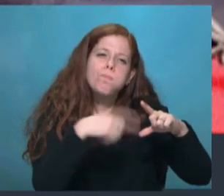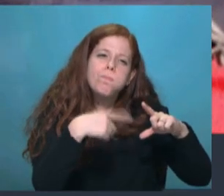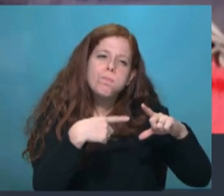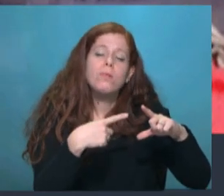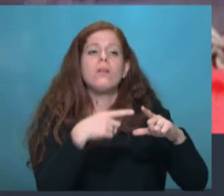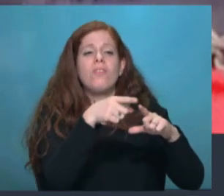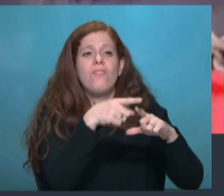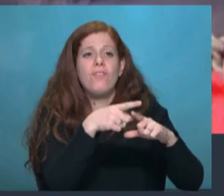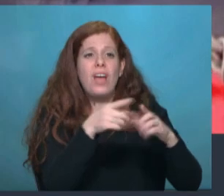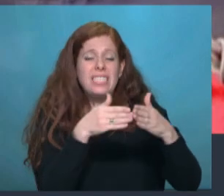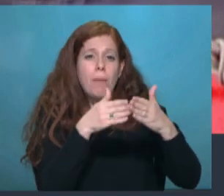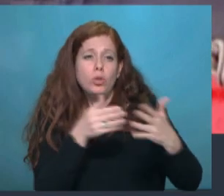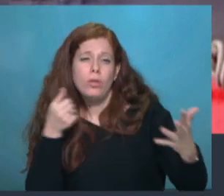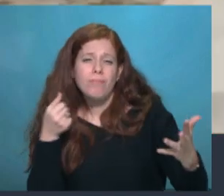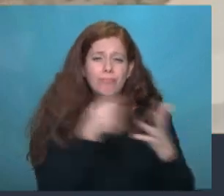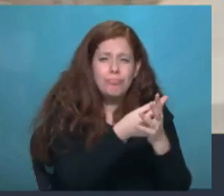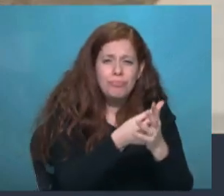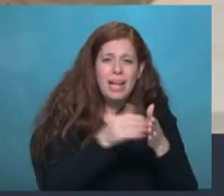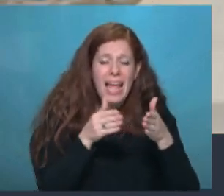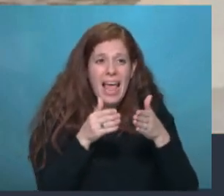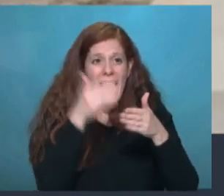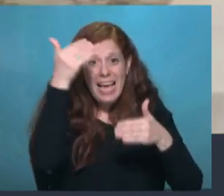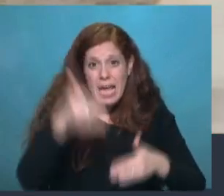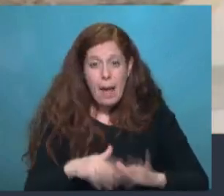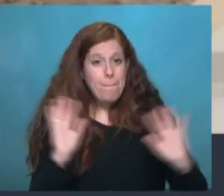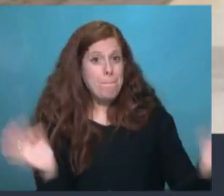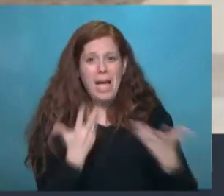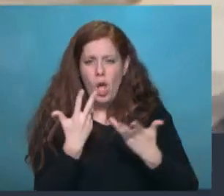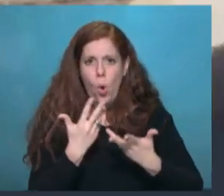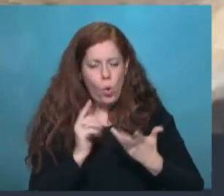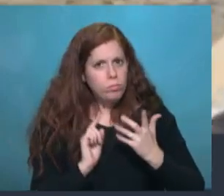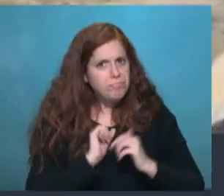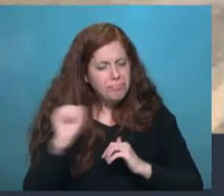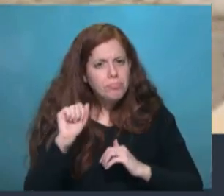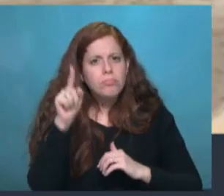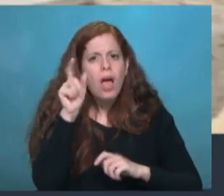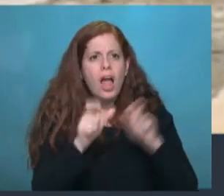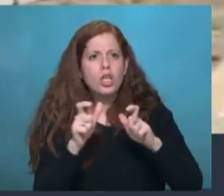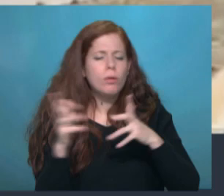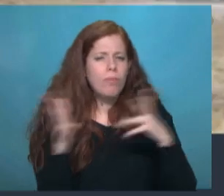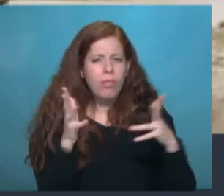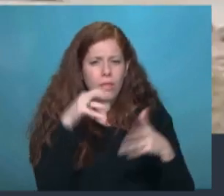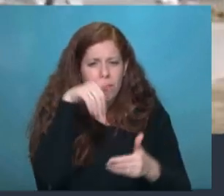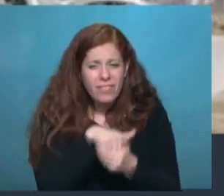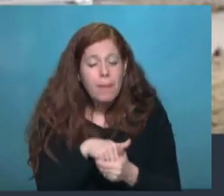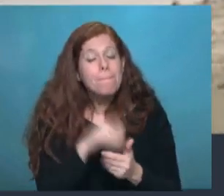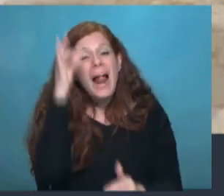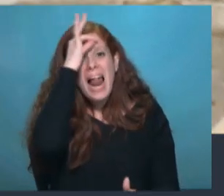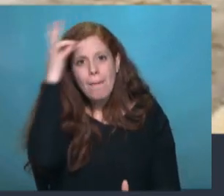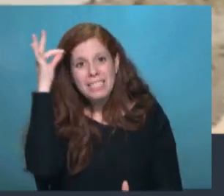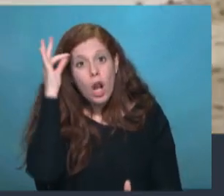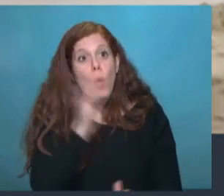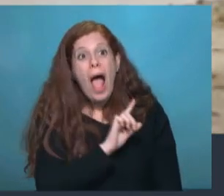פשוט התרסקה אל הקיר במהירות גבוהה, כל האנשים התלטלו בפנים. למזלנו, אף אחד חוץ מהנהג